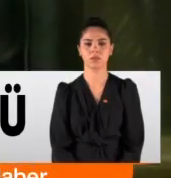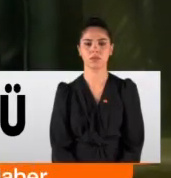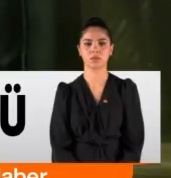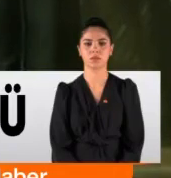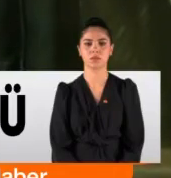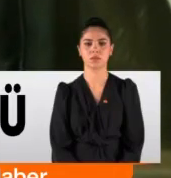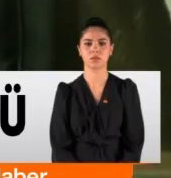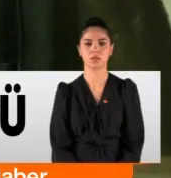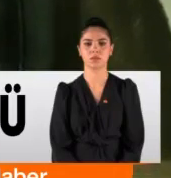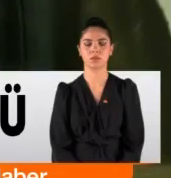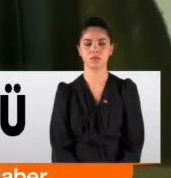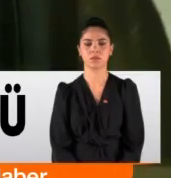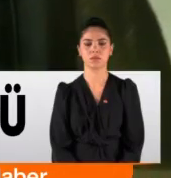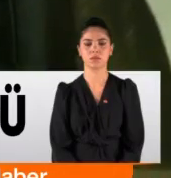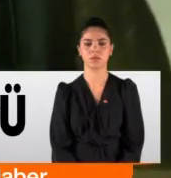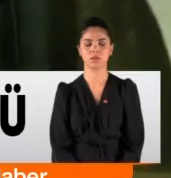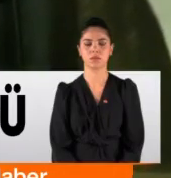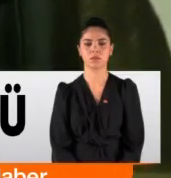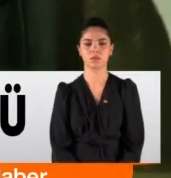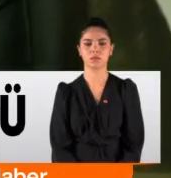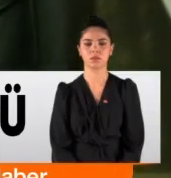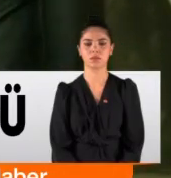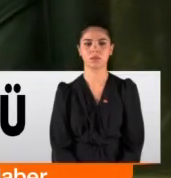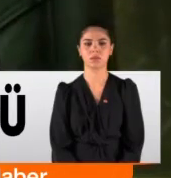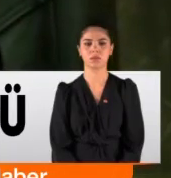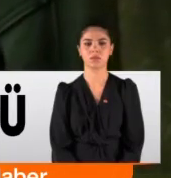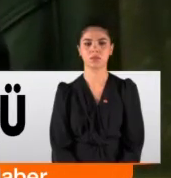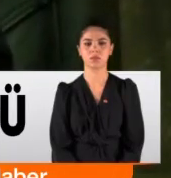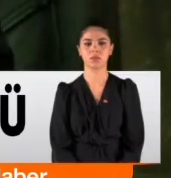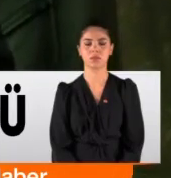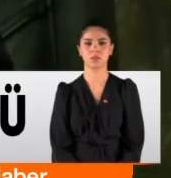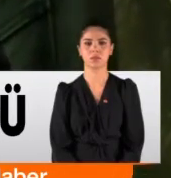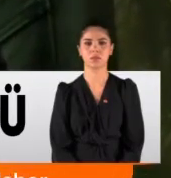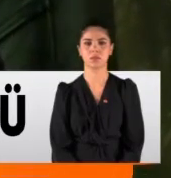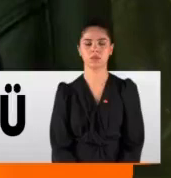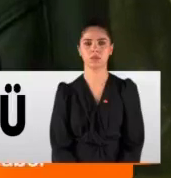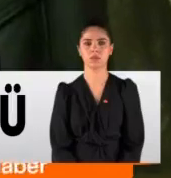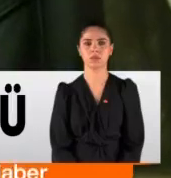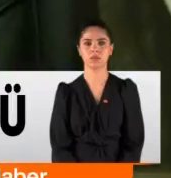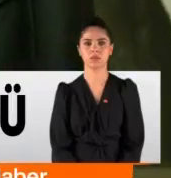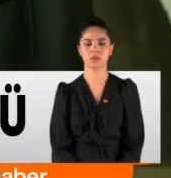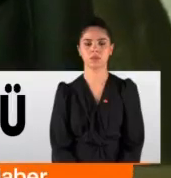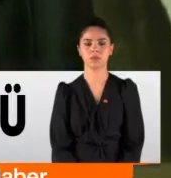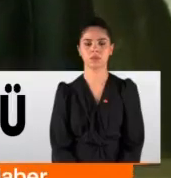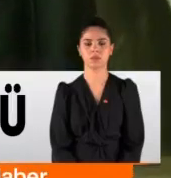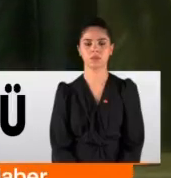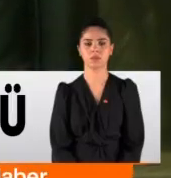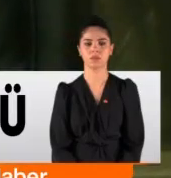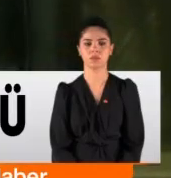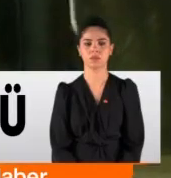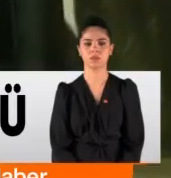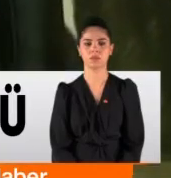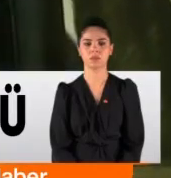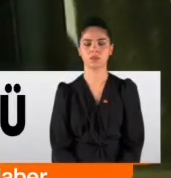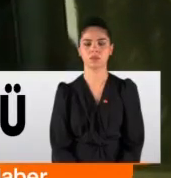millet tarafından size verilen bu silahları eğer siz, size bu silahı veren milletinize doğrultursanız